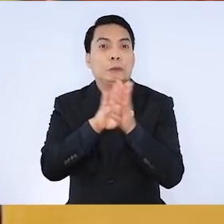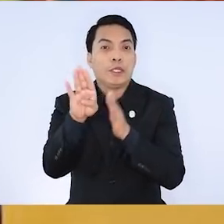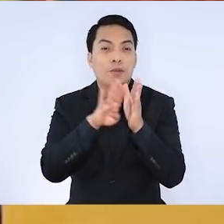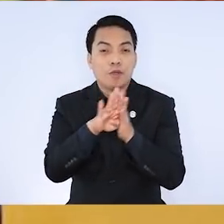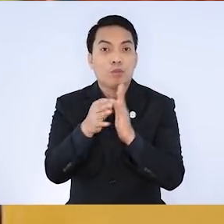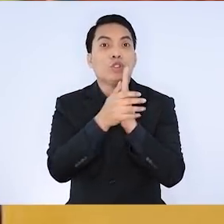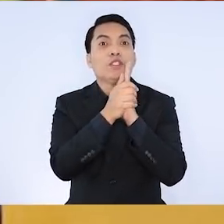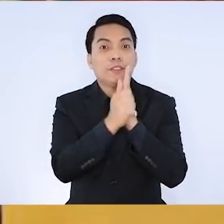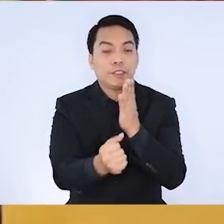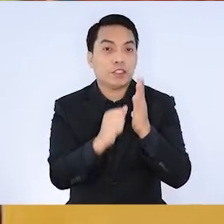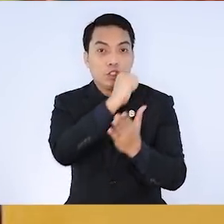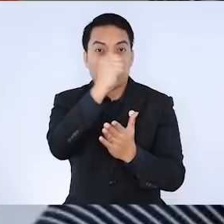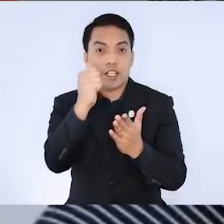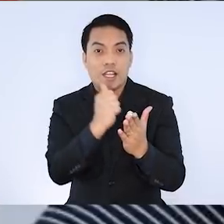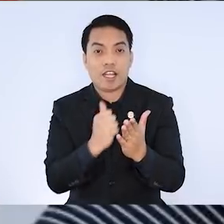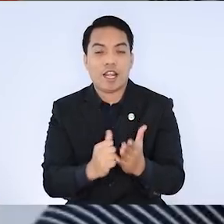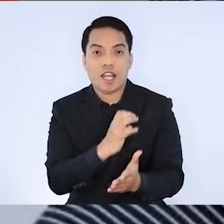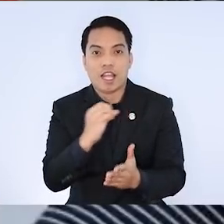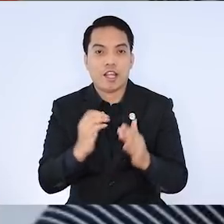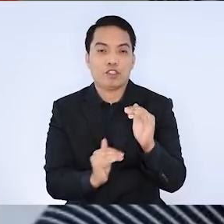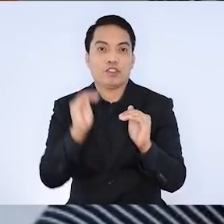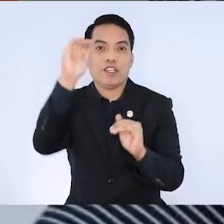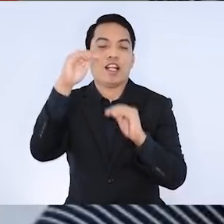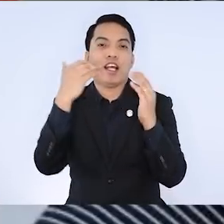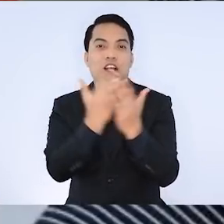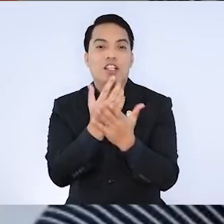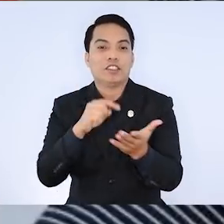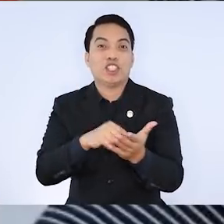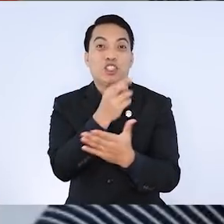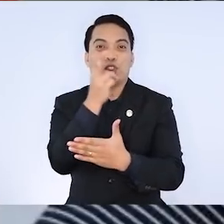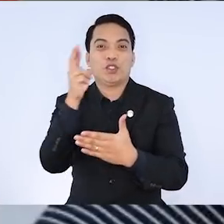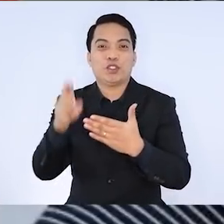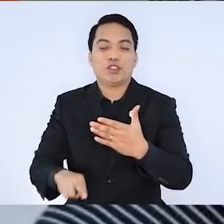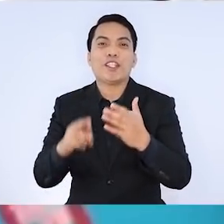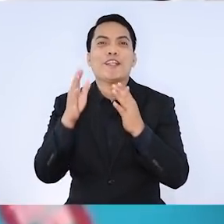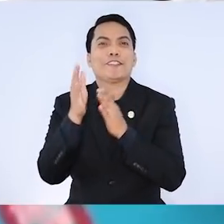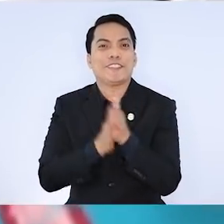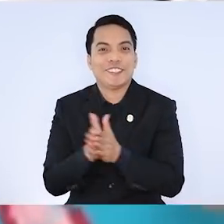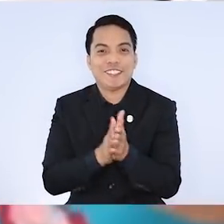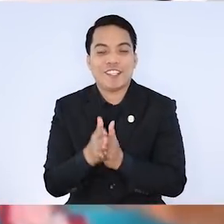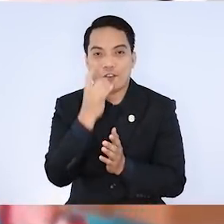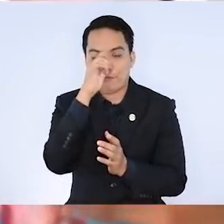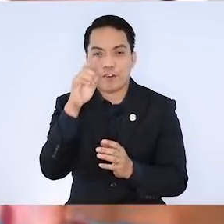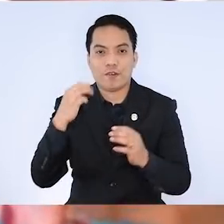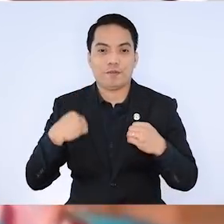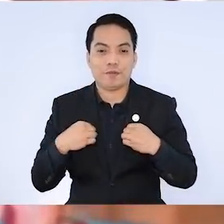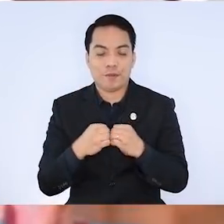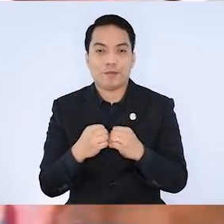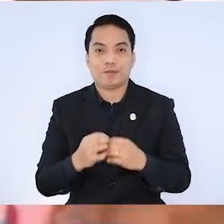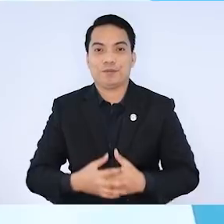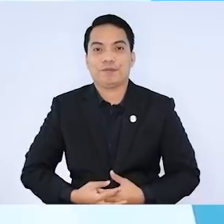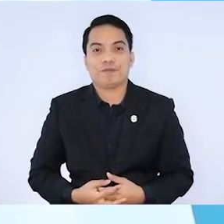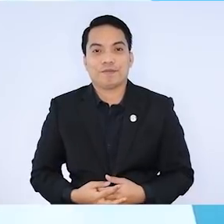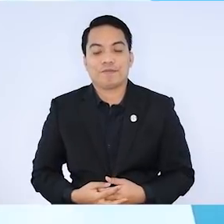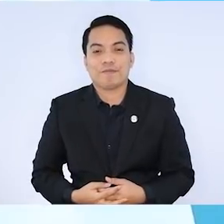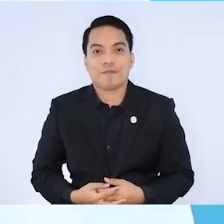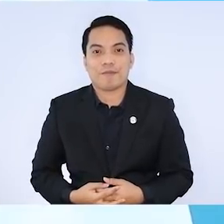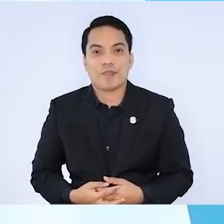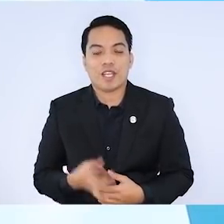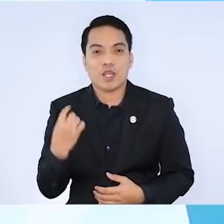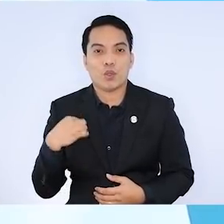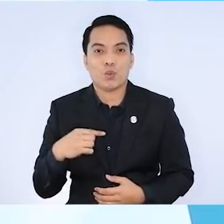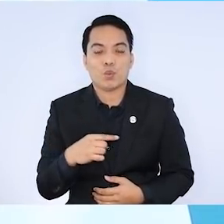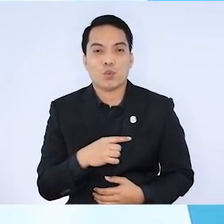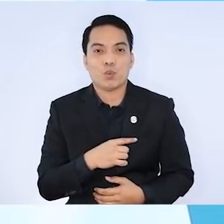sa sining, at higit po sa lahat ay nagdudulot po ito ng ibayong pasiglahan sa aming magkakapatid. Kami